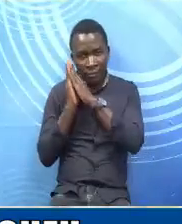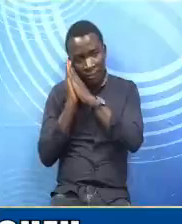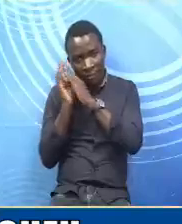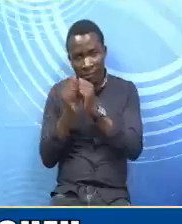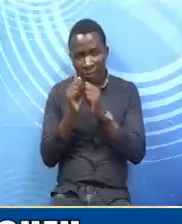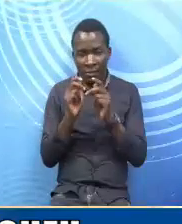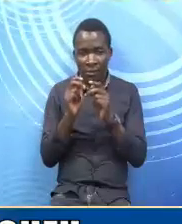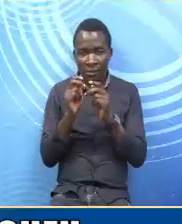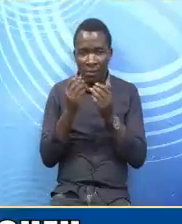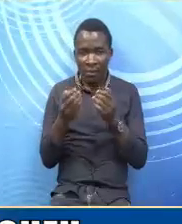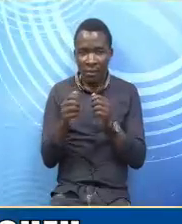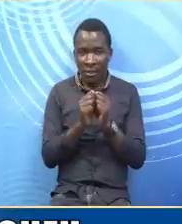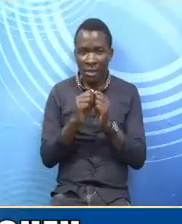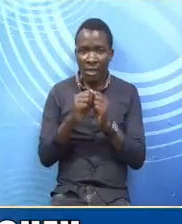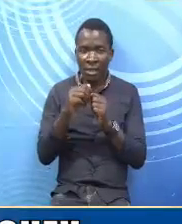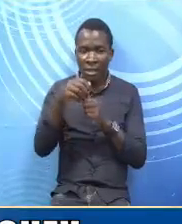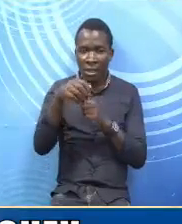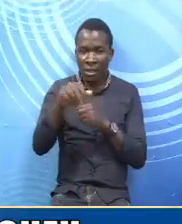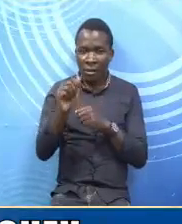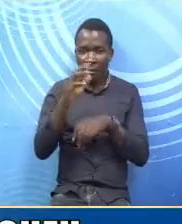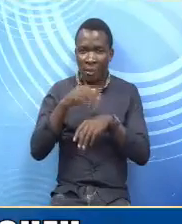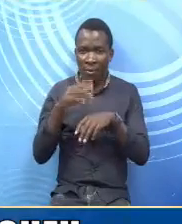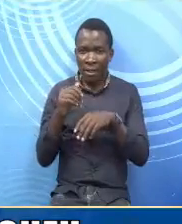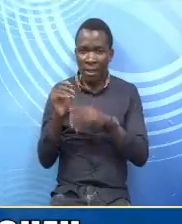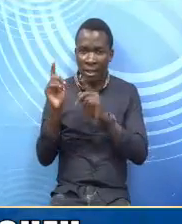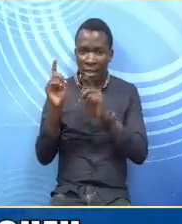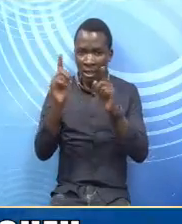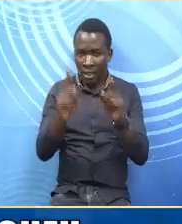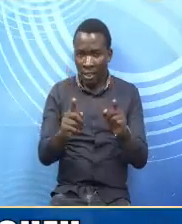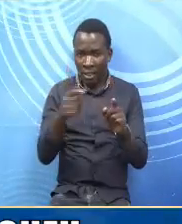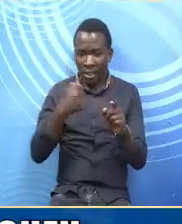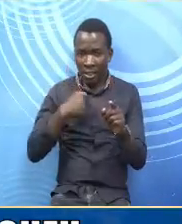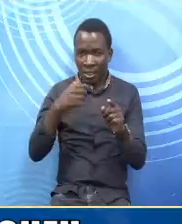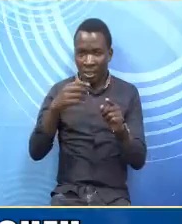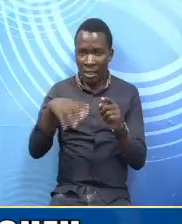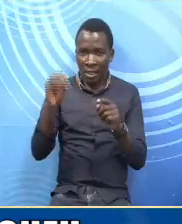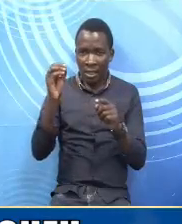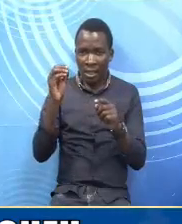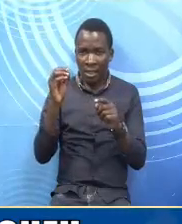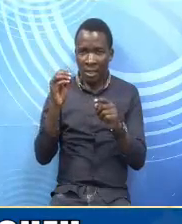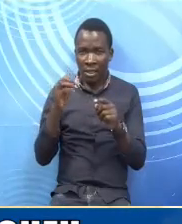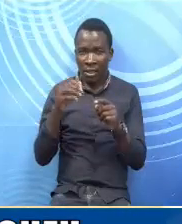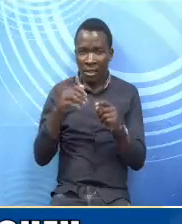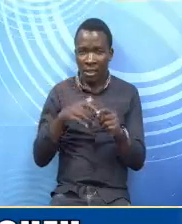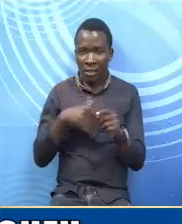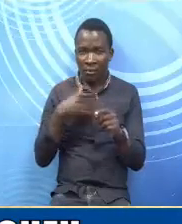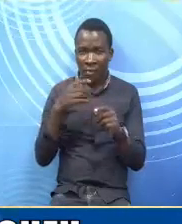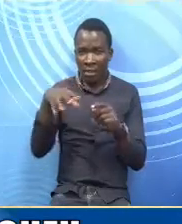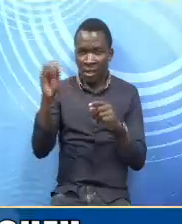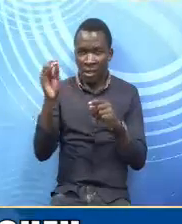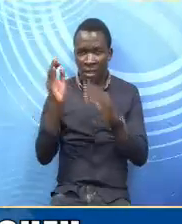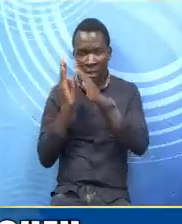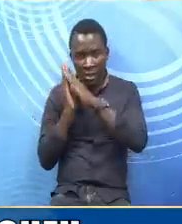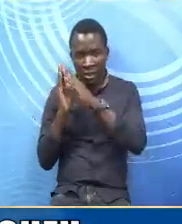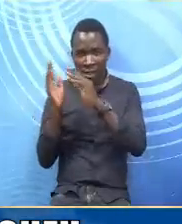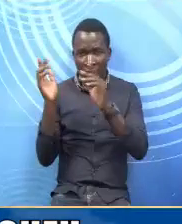bari bamuhagaye ngo agende gusasura umunyana. Ngiye ndataha numva n'umutwe ntangiye kwiryamira mu bitabo bya mwese